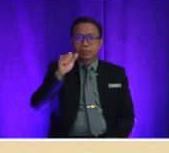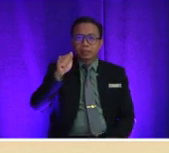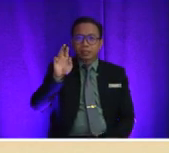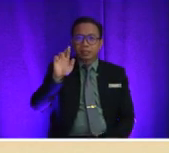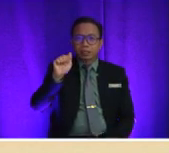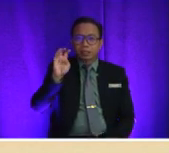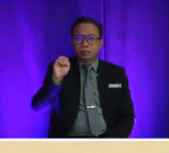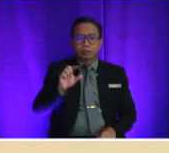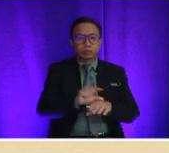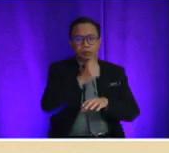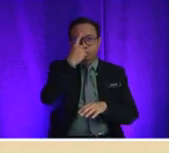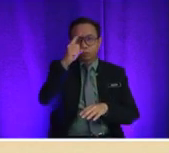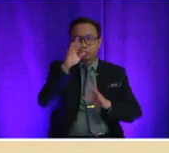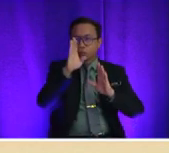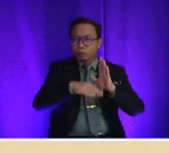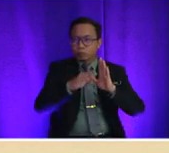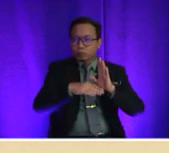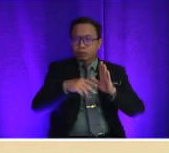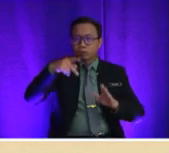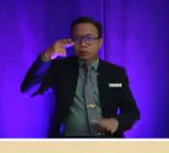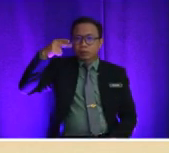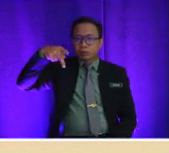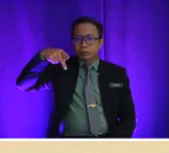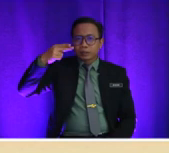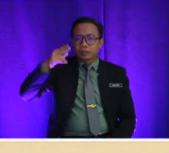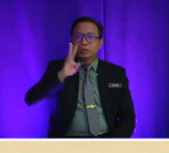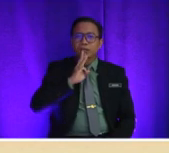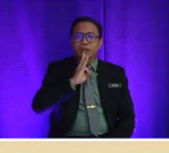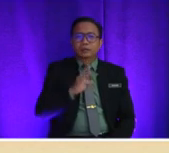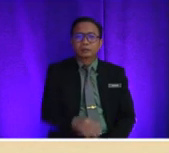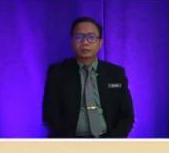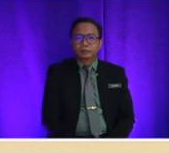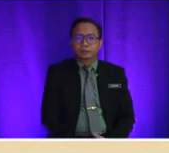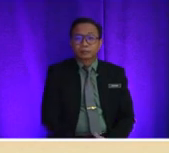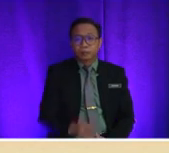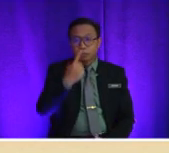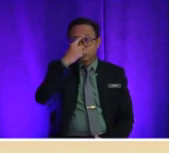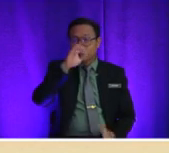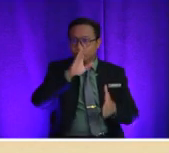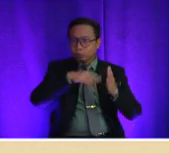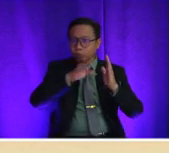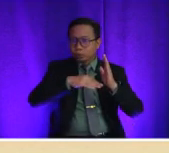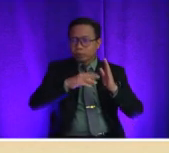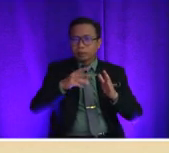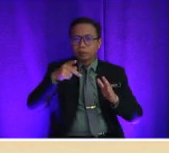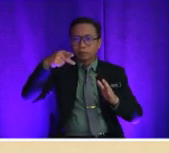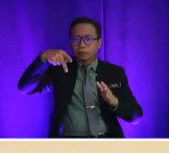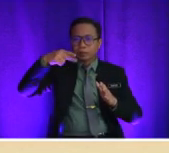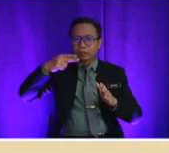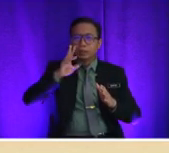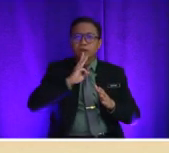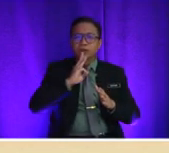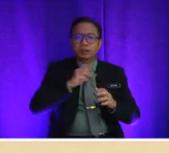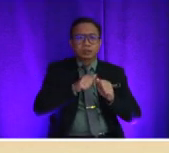digunakan untuk menurunkan KTP Sae Oke kata kunci ini adalah untuk menurunkan kadar fisa berdasarkan